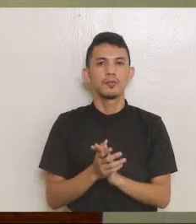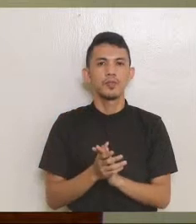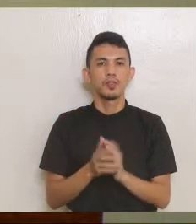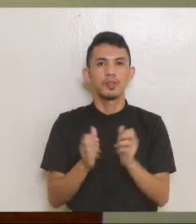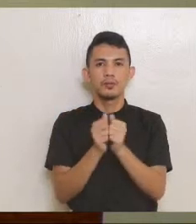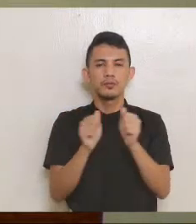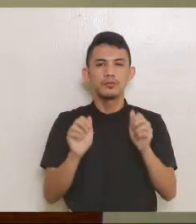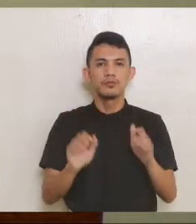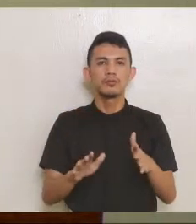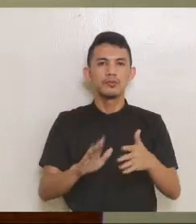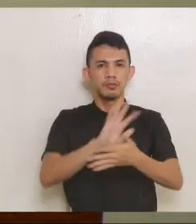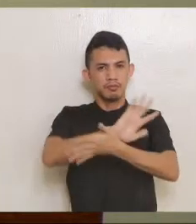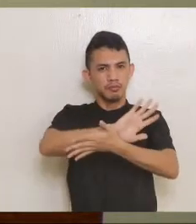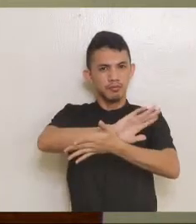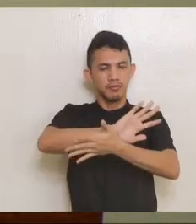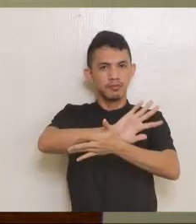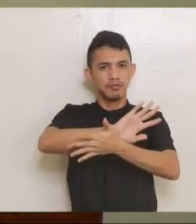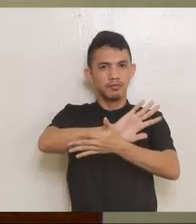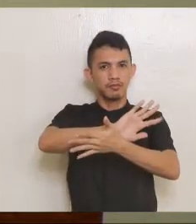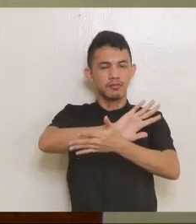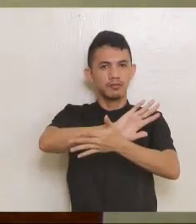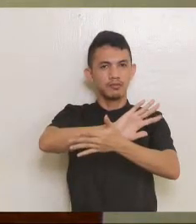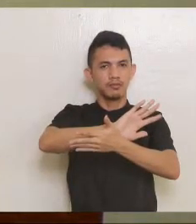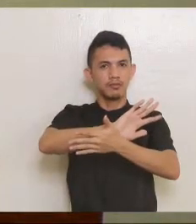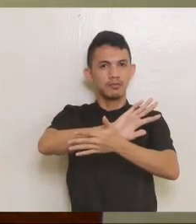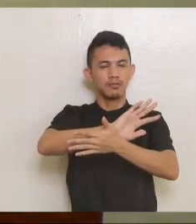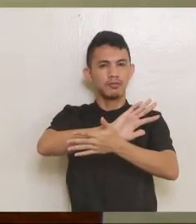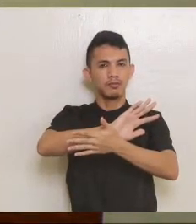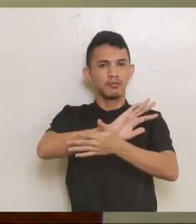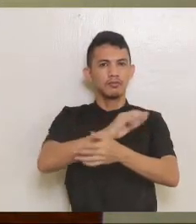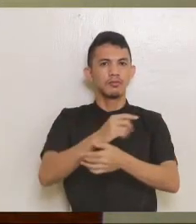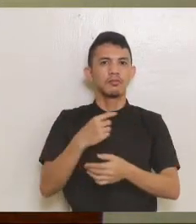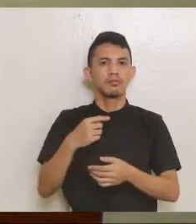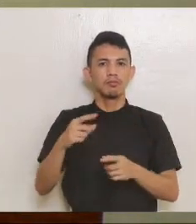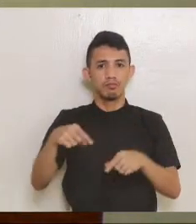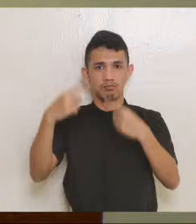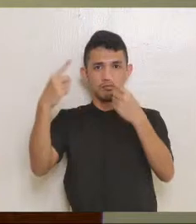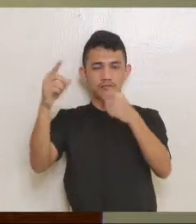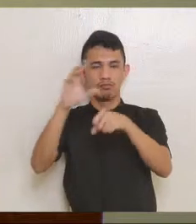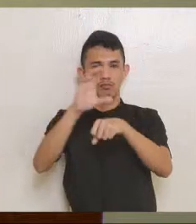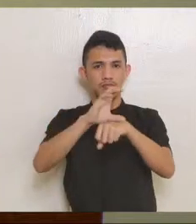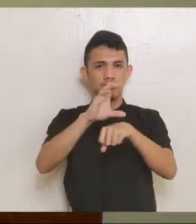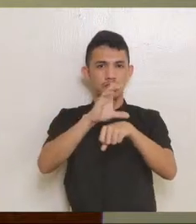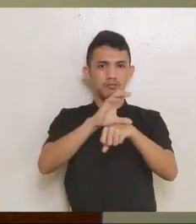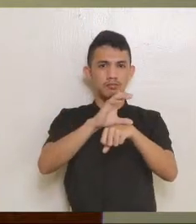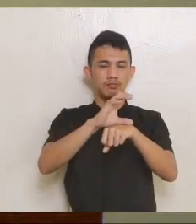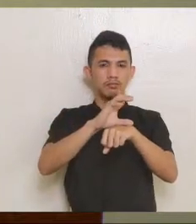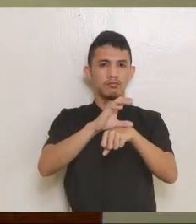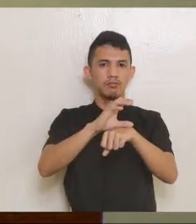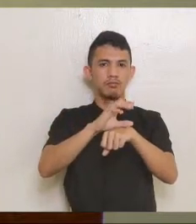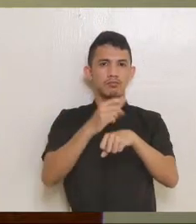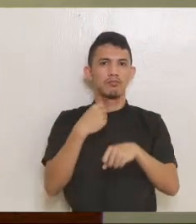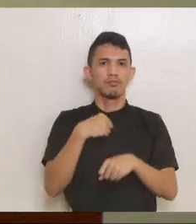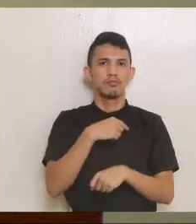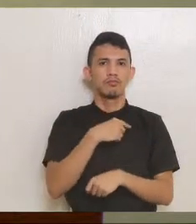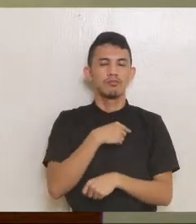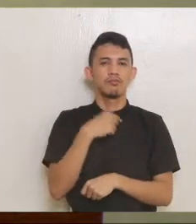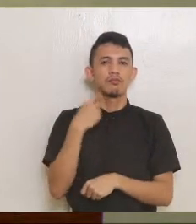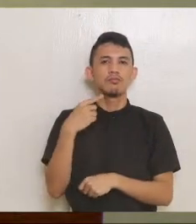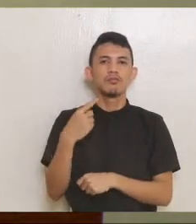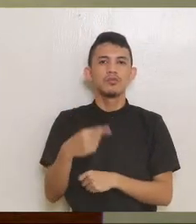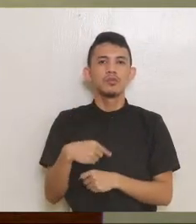nga COVID-19 musimba ta diri sa katedral ini kadumingo mga ta, wow, kadaghan ang nanimba.